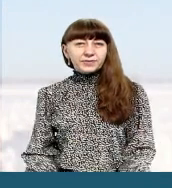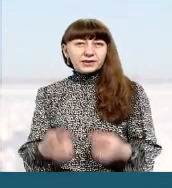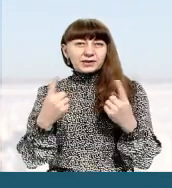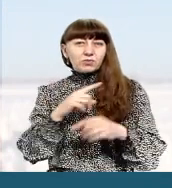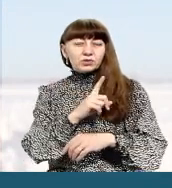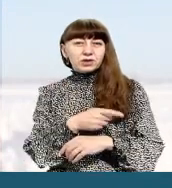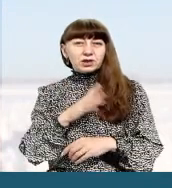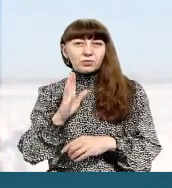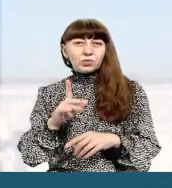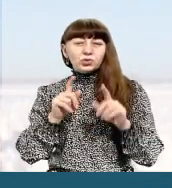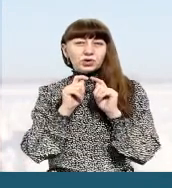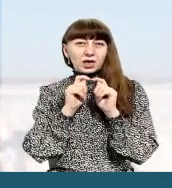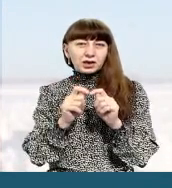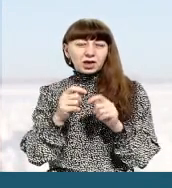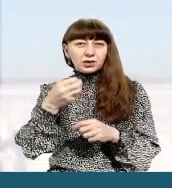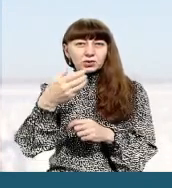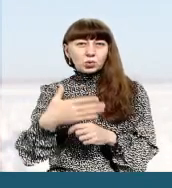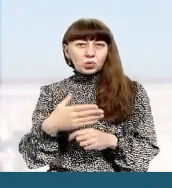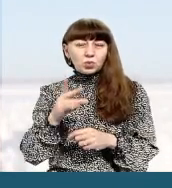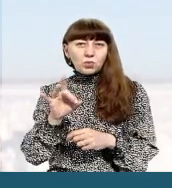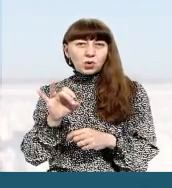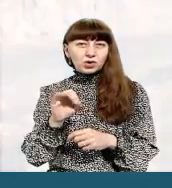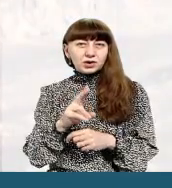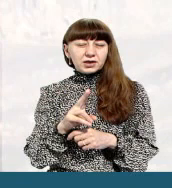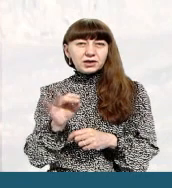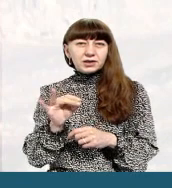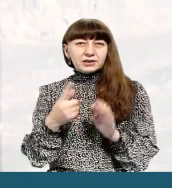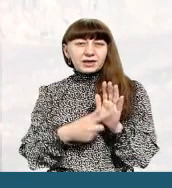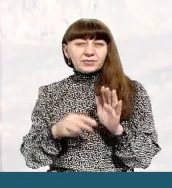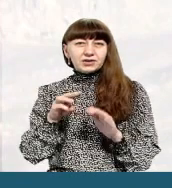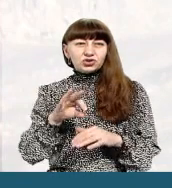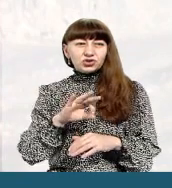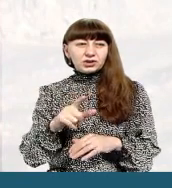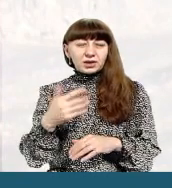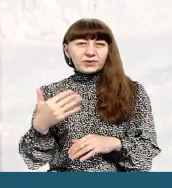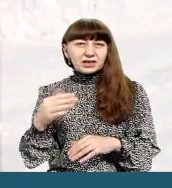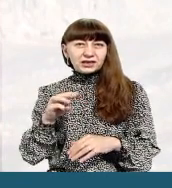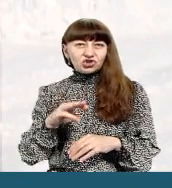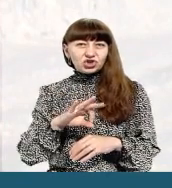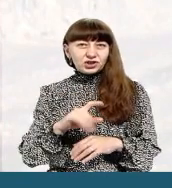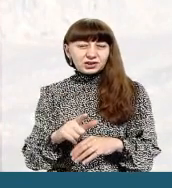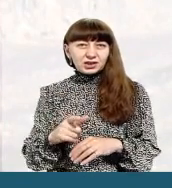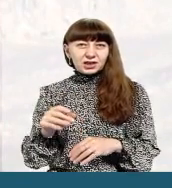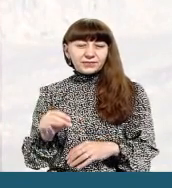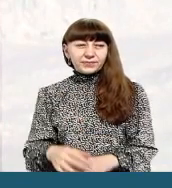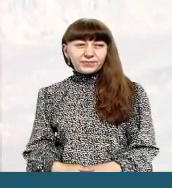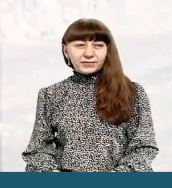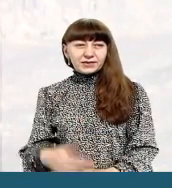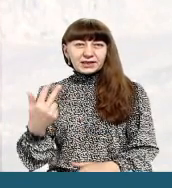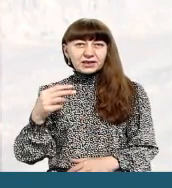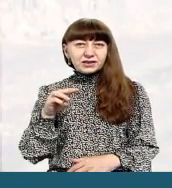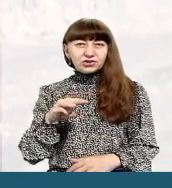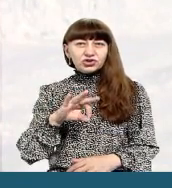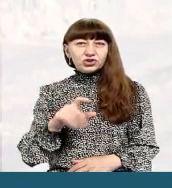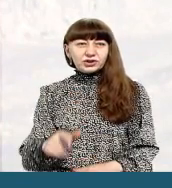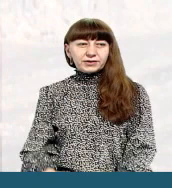тенге, екінші орынға 50 мың тенге, үшінші орынға 30 мың тенге. Бүгін ауданда осы біздің 9 ауылдық